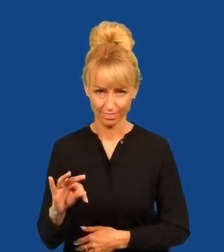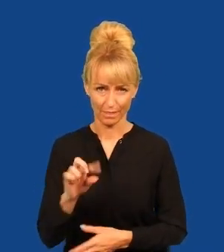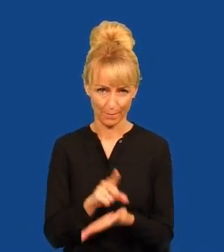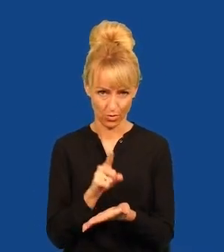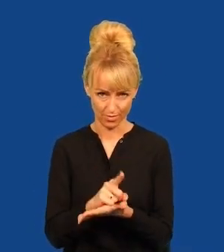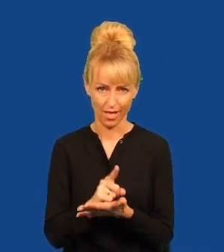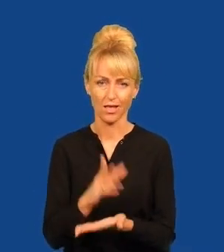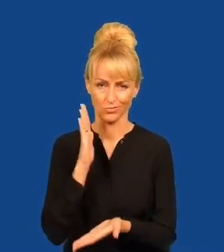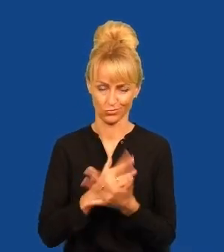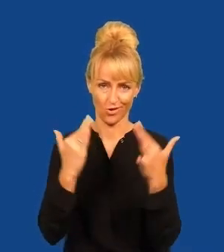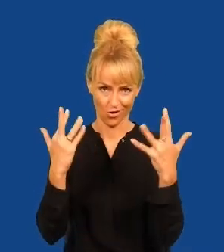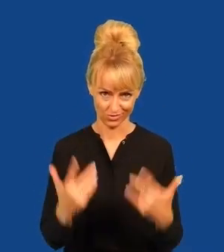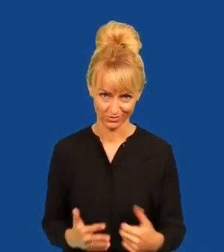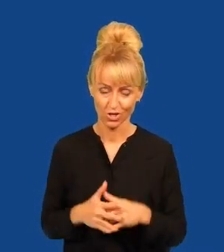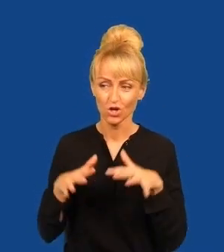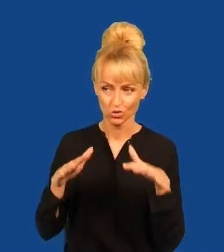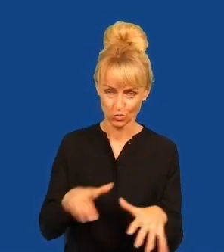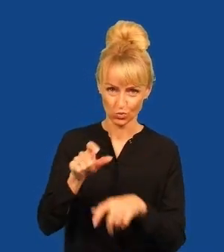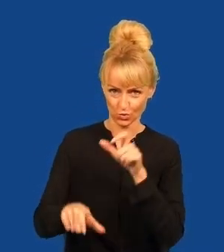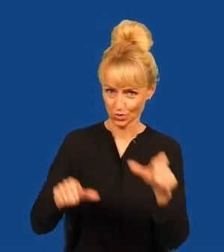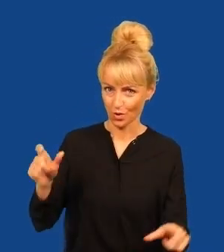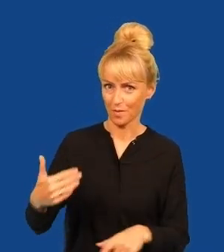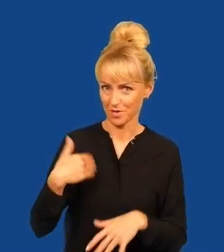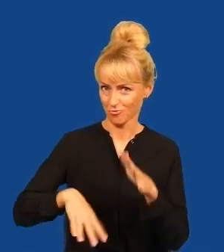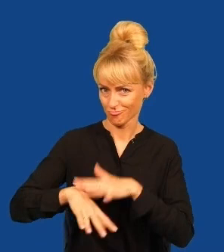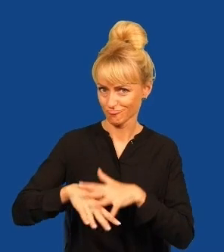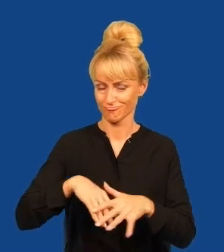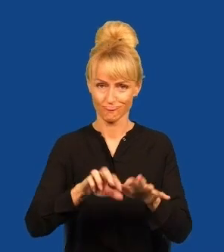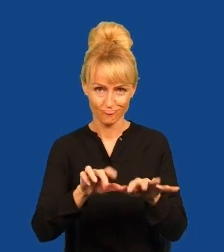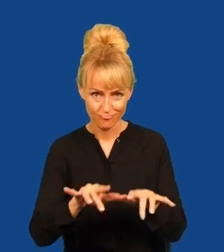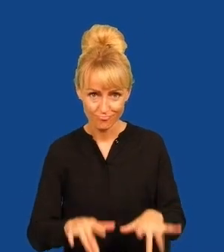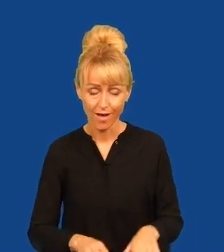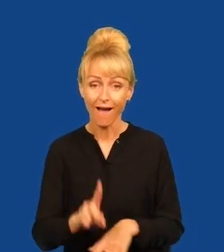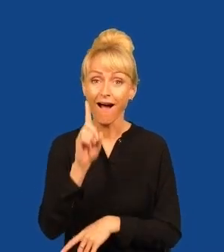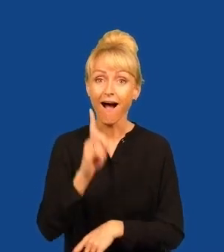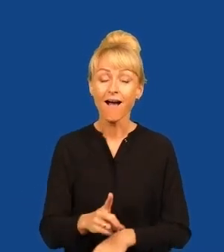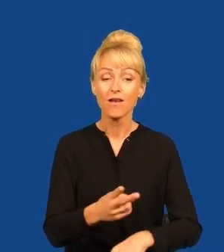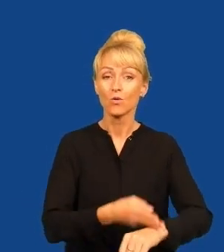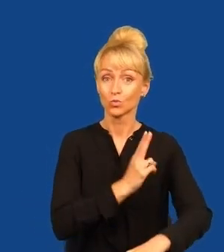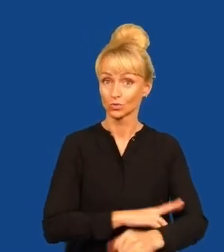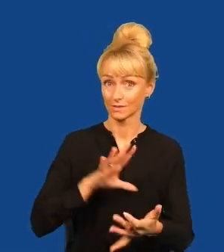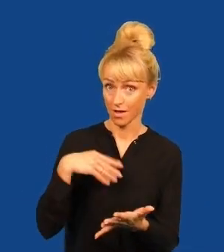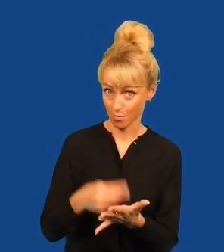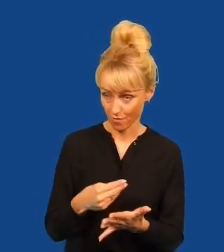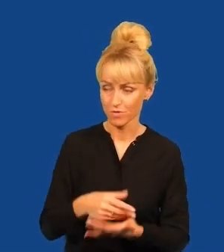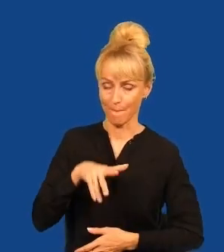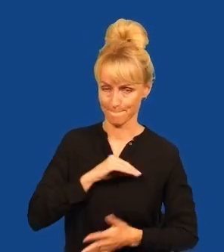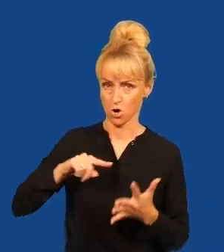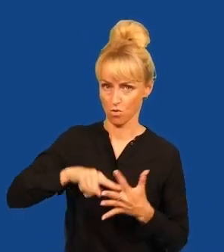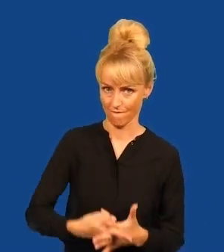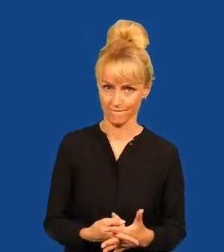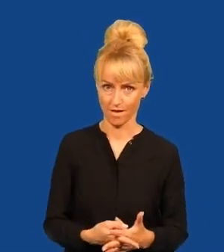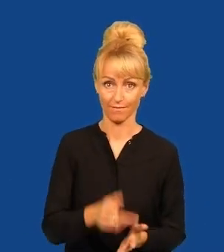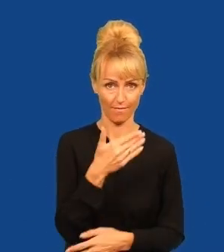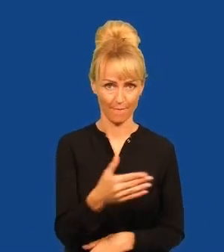to manualnie. Wiecie, że do Urzędu Skarbowego możecie się zalogować mObywatelem. Czy sprawdzanie, weryfikowanie tożsamości.